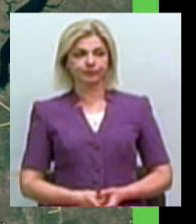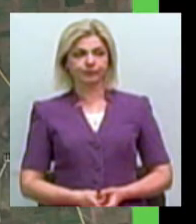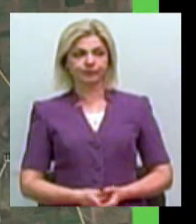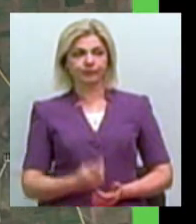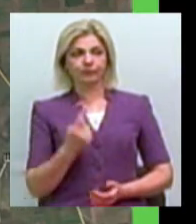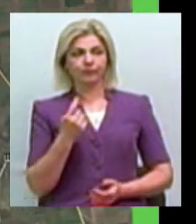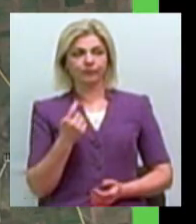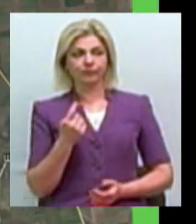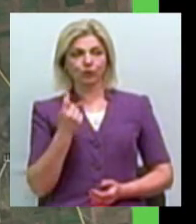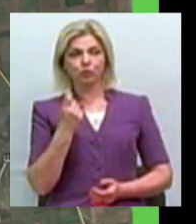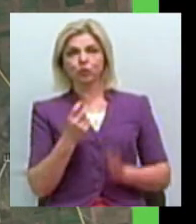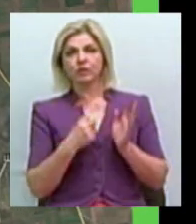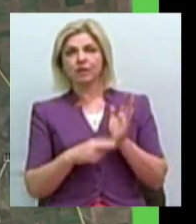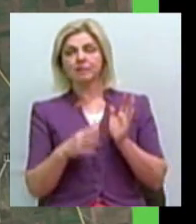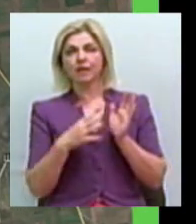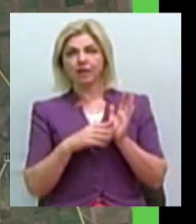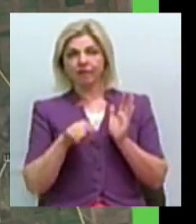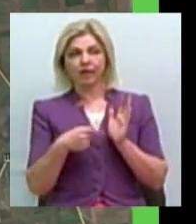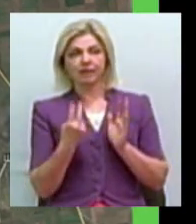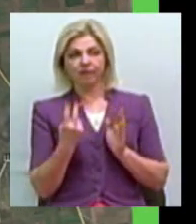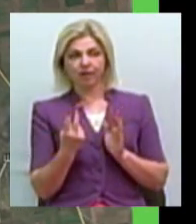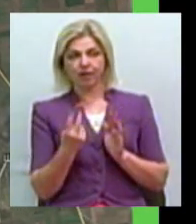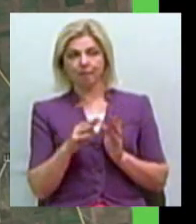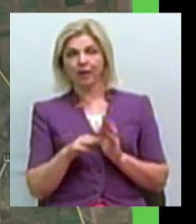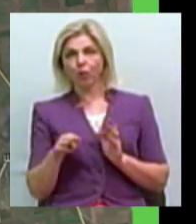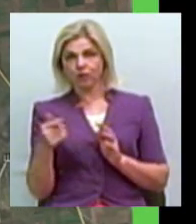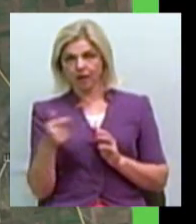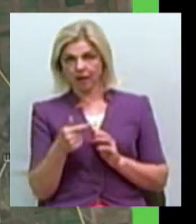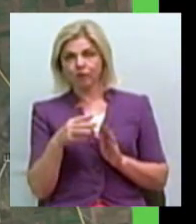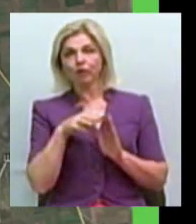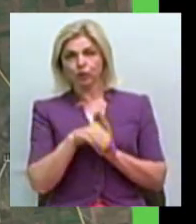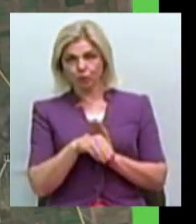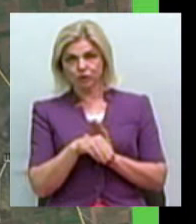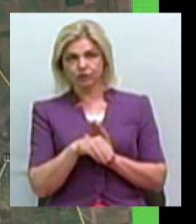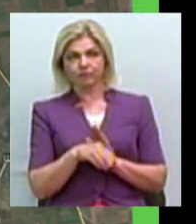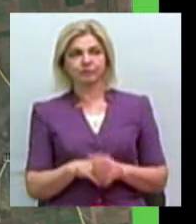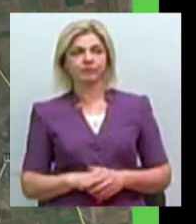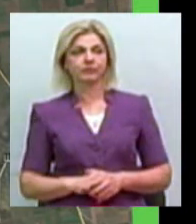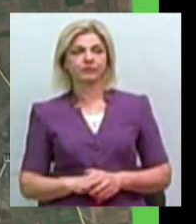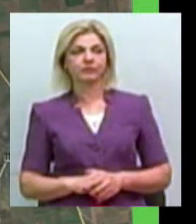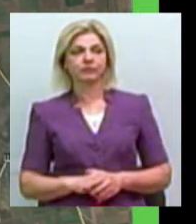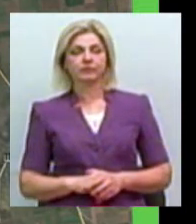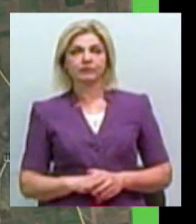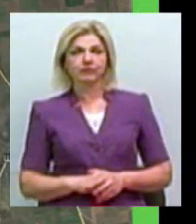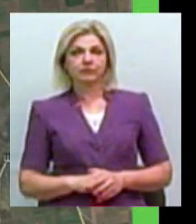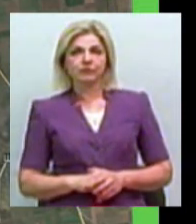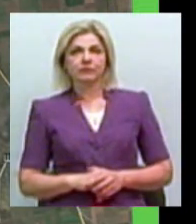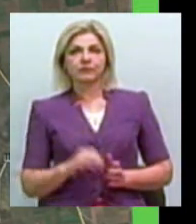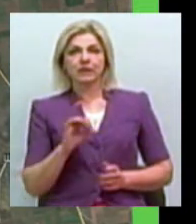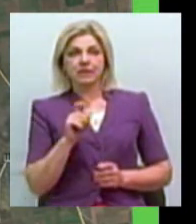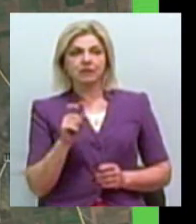179 і 200. В тому числі, тобто з цих 449